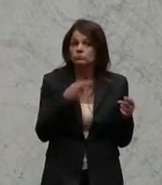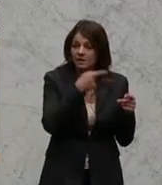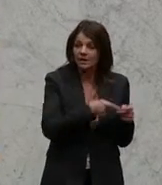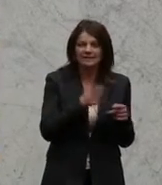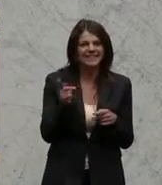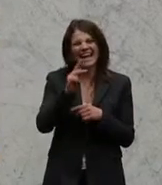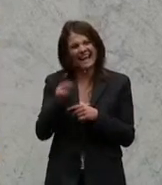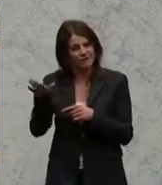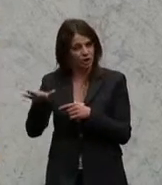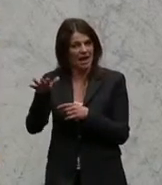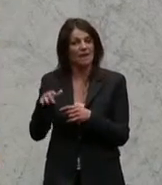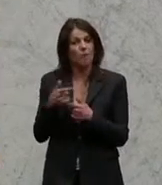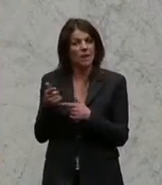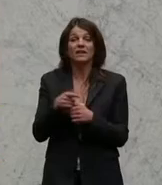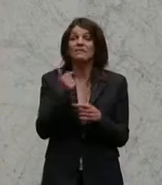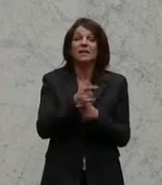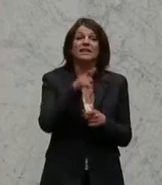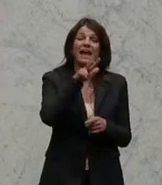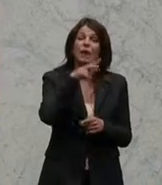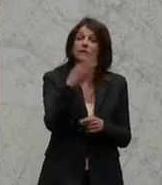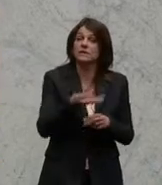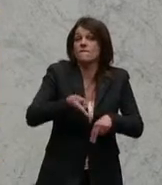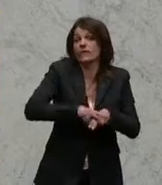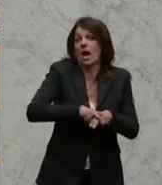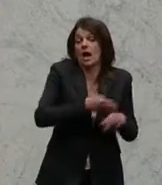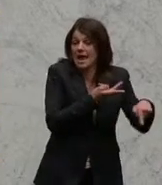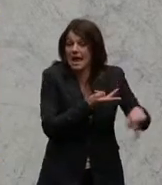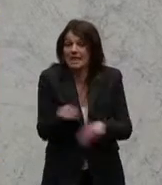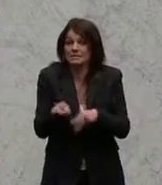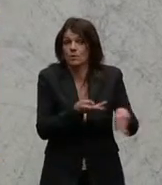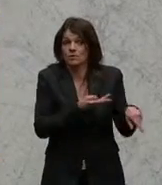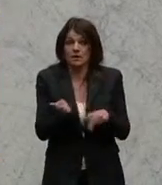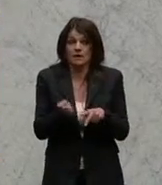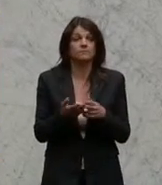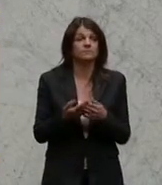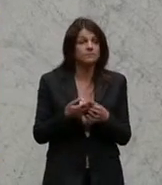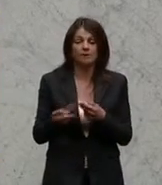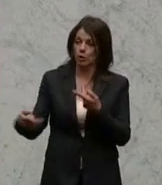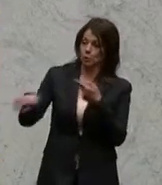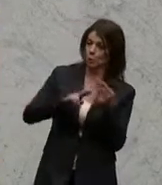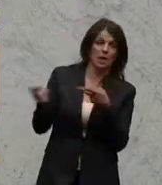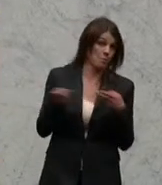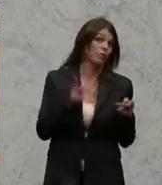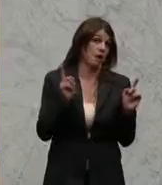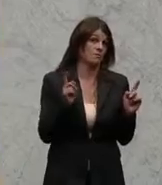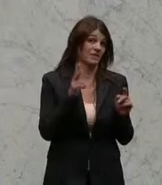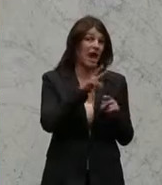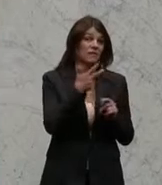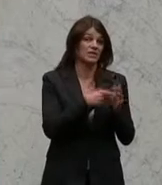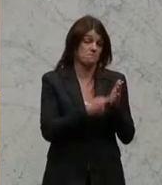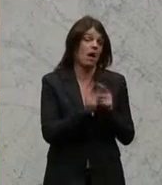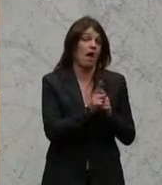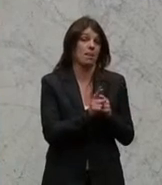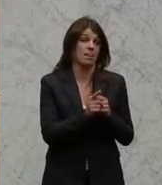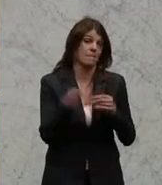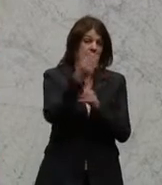Kirgisischen Republik das 43-fache expandiert, als von dort importiert wird. Und es ist